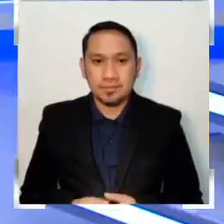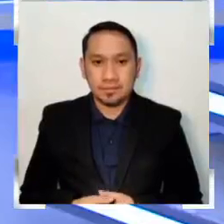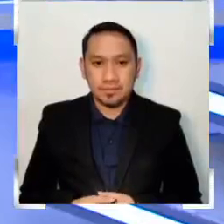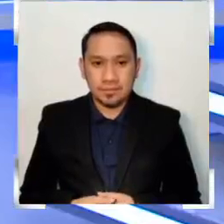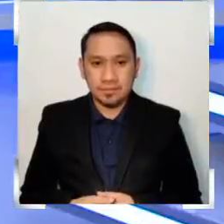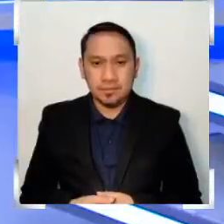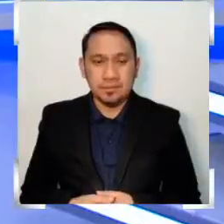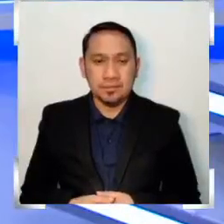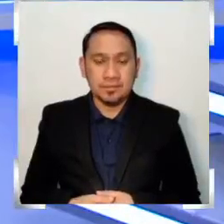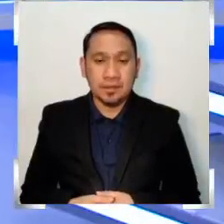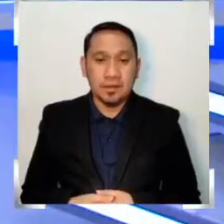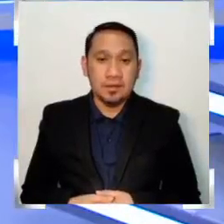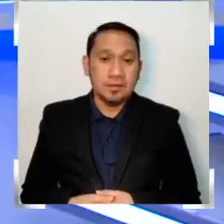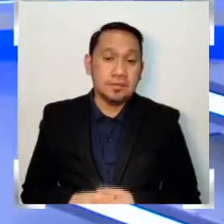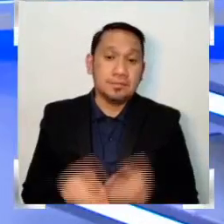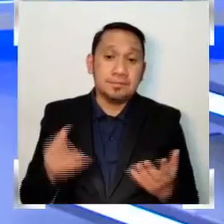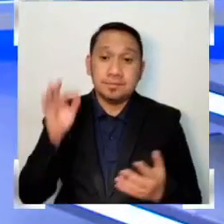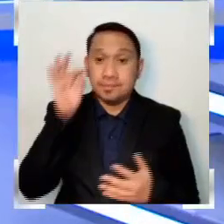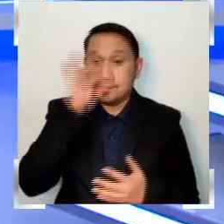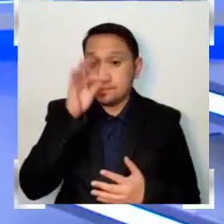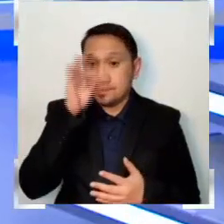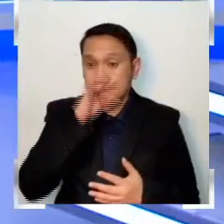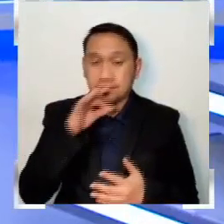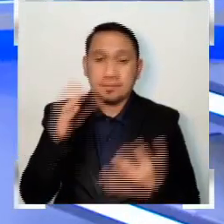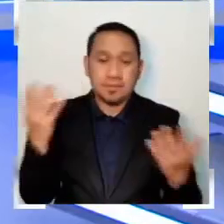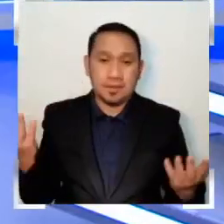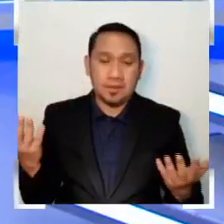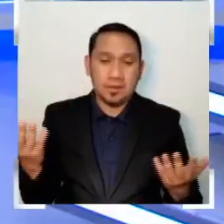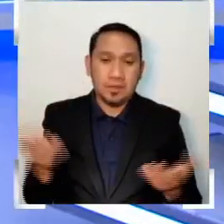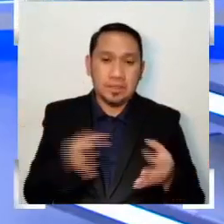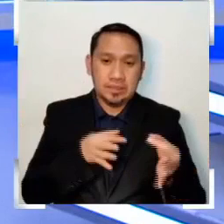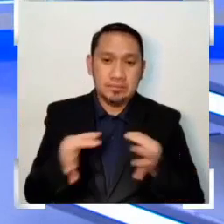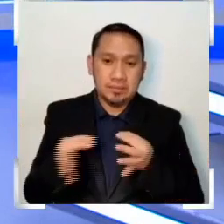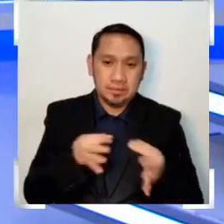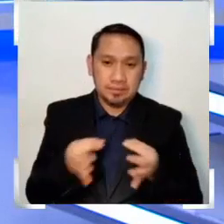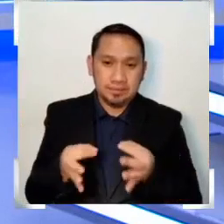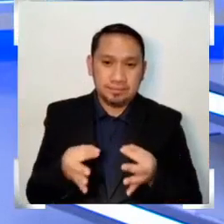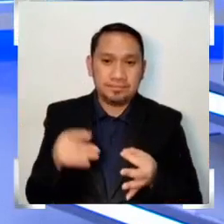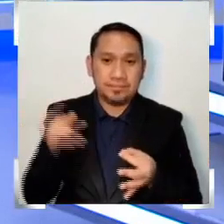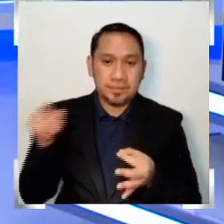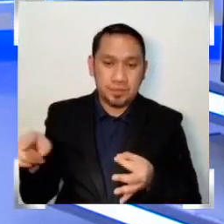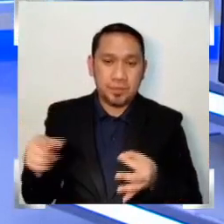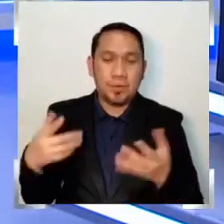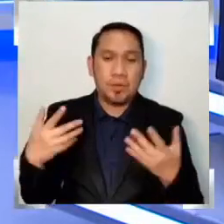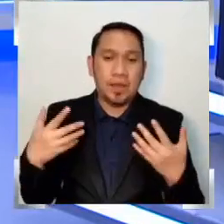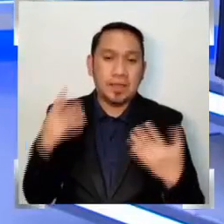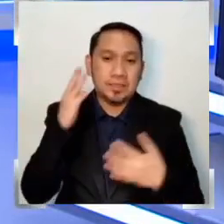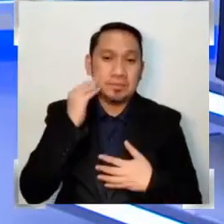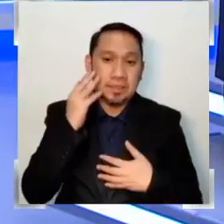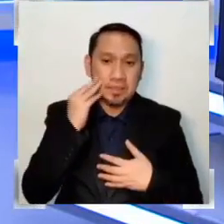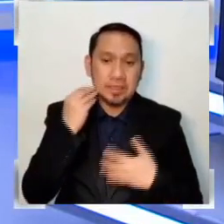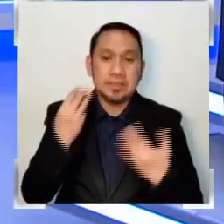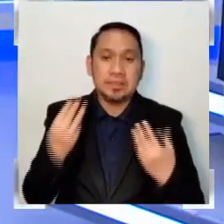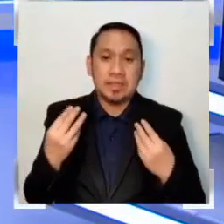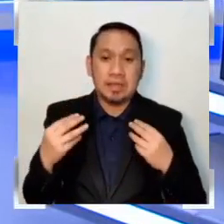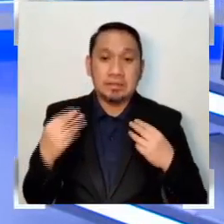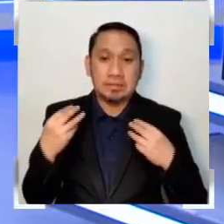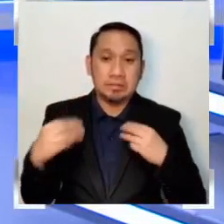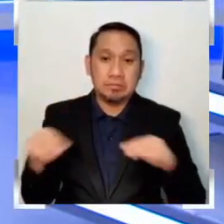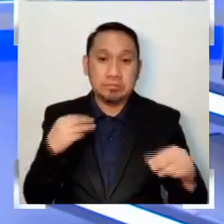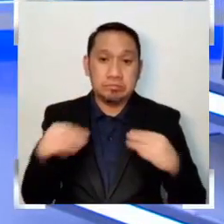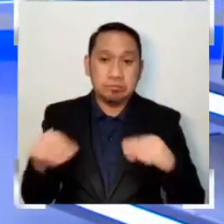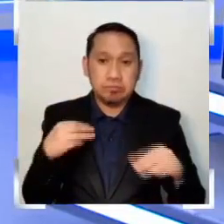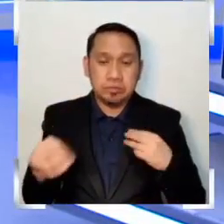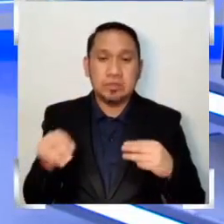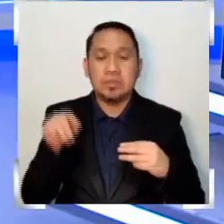Dinitalya ng ilang Pinoy ang sinapi nilang pangmamaltrato ng mabiktima ng sindikato ng human trafficking sa Myanmar. Nakakatikim din daw sila